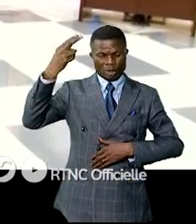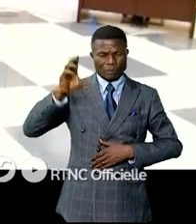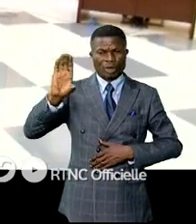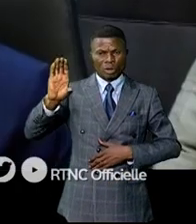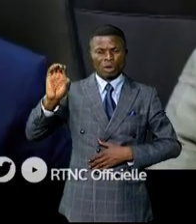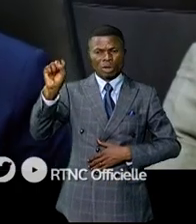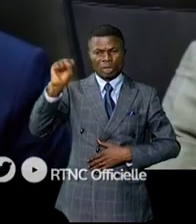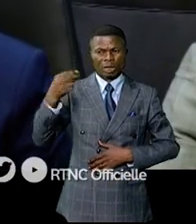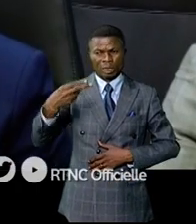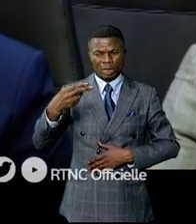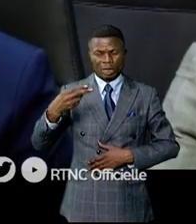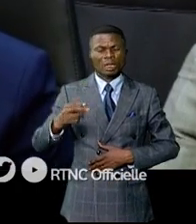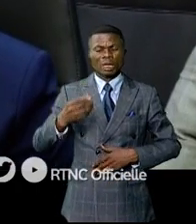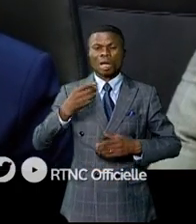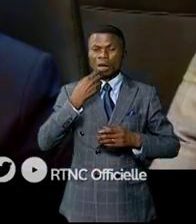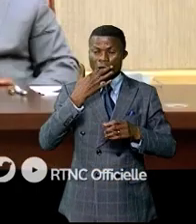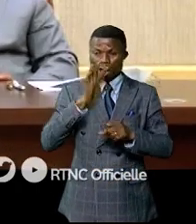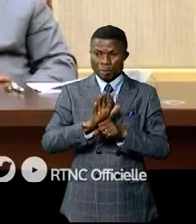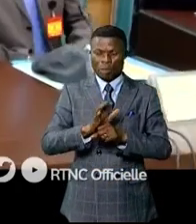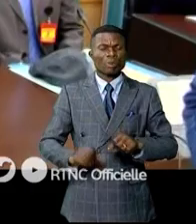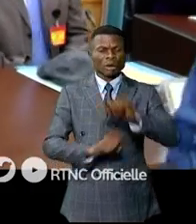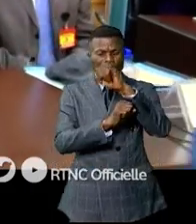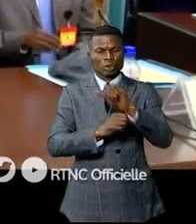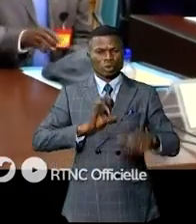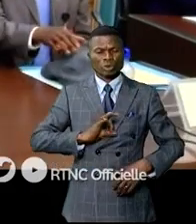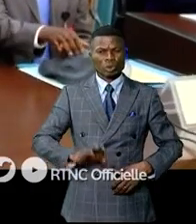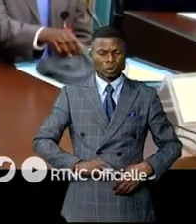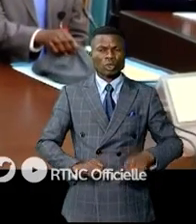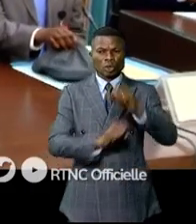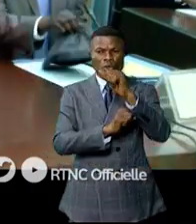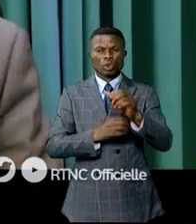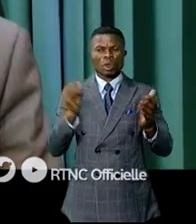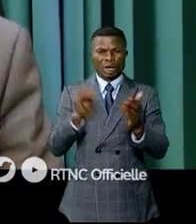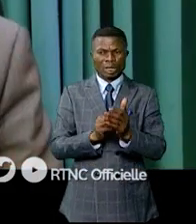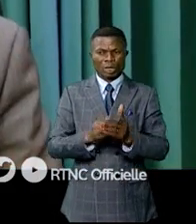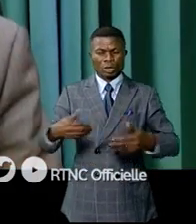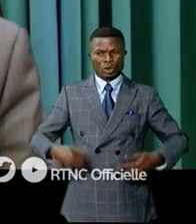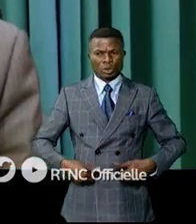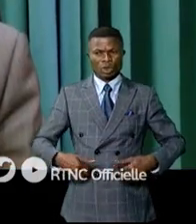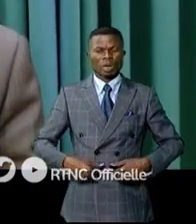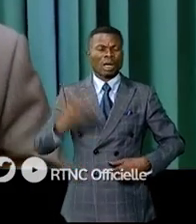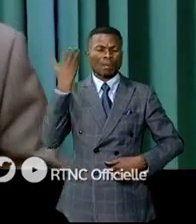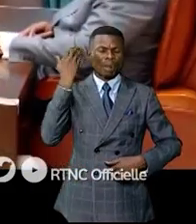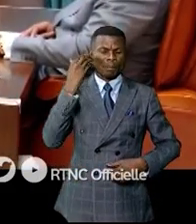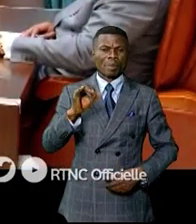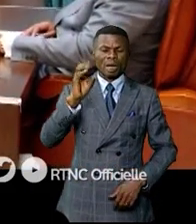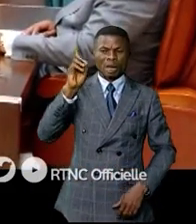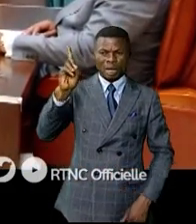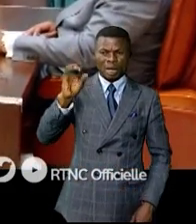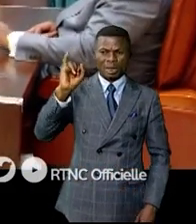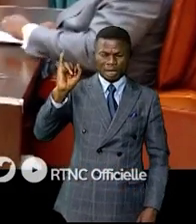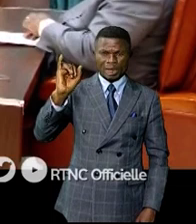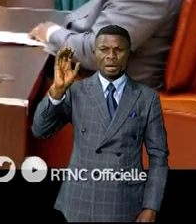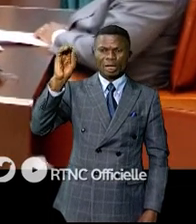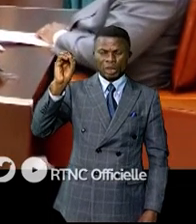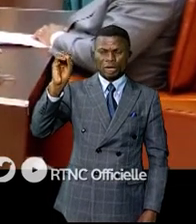a réaffirmé tout son soutien au président de la République. Autre soutien détail, c'est celui de jeune Diomine Dongala avec sa démocratie